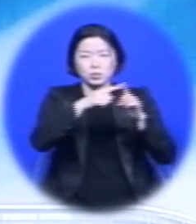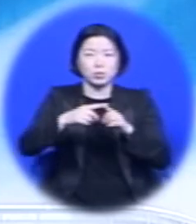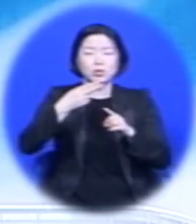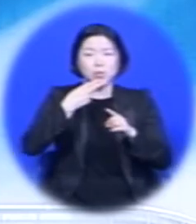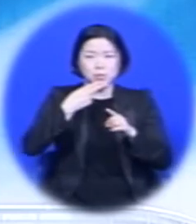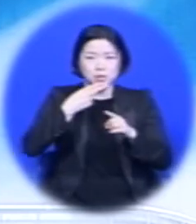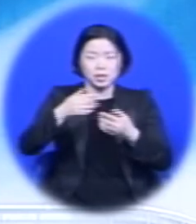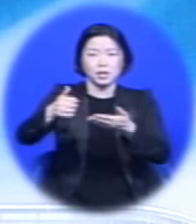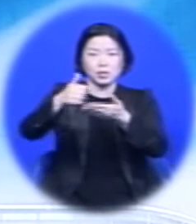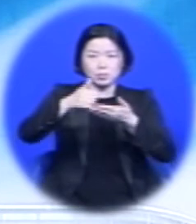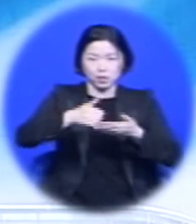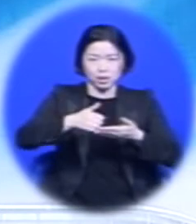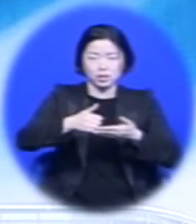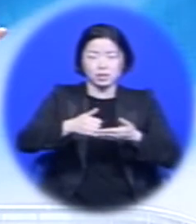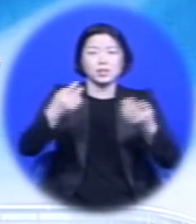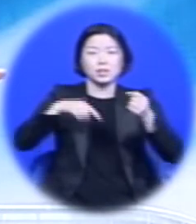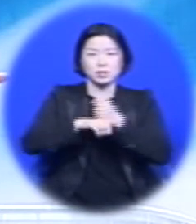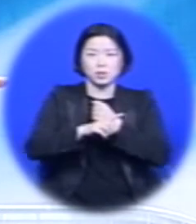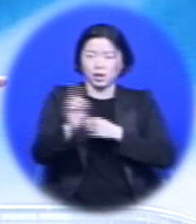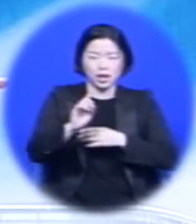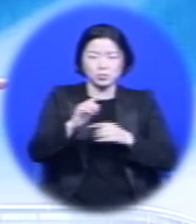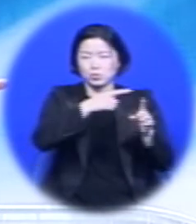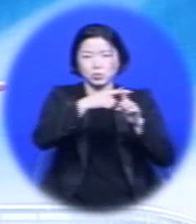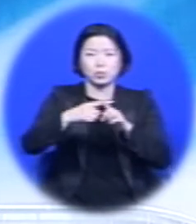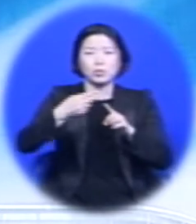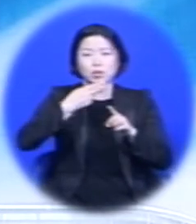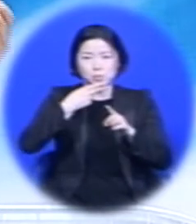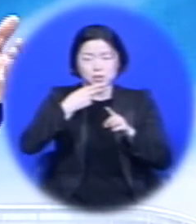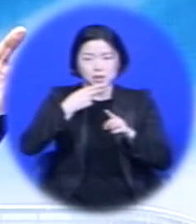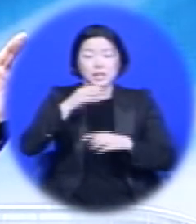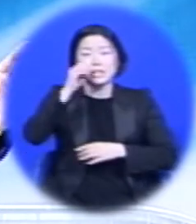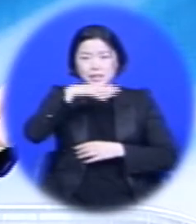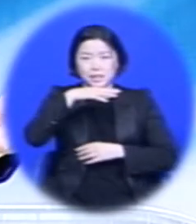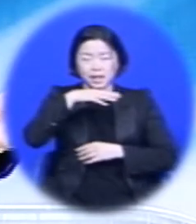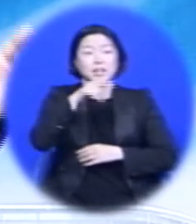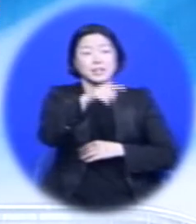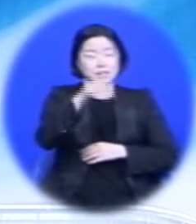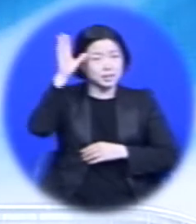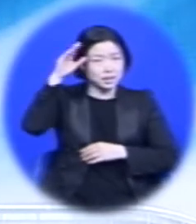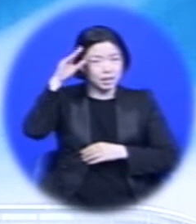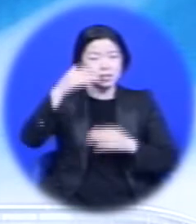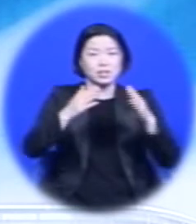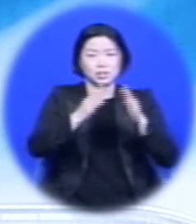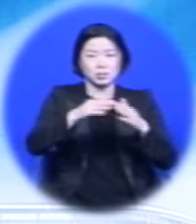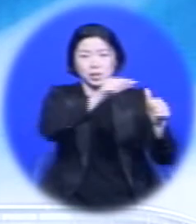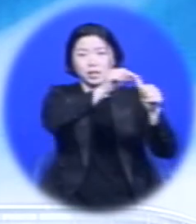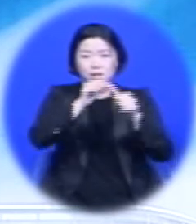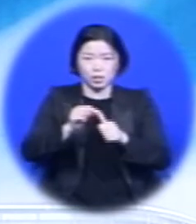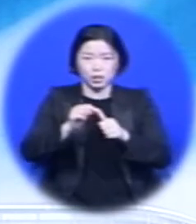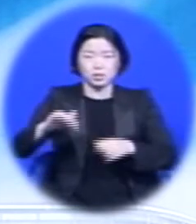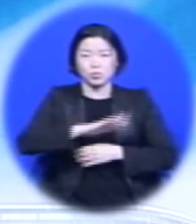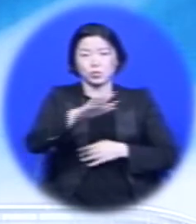의미로 어떤 조건도 붙이지 않을 테니 그냥 그 개를 집에 데려와서